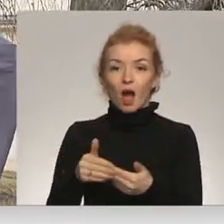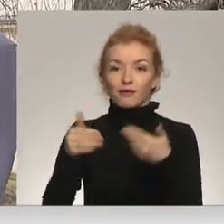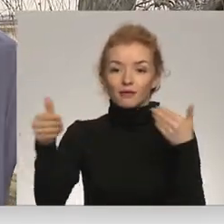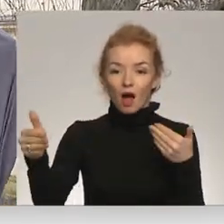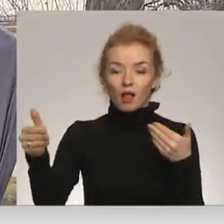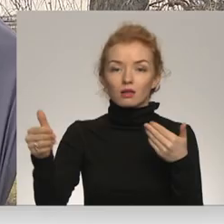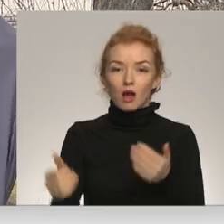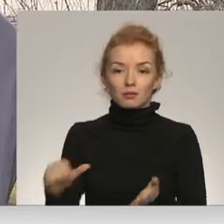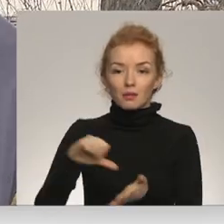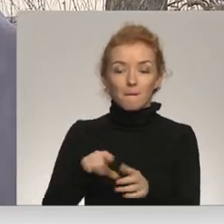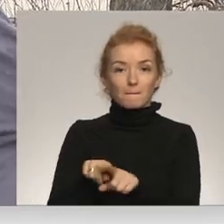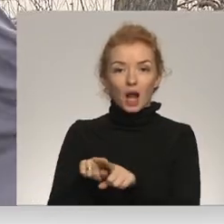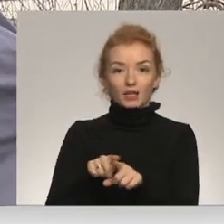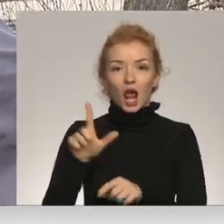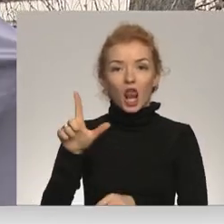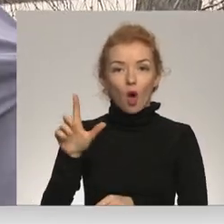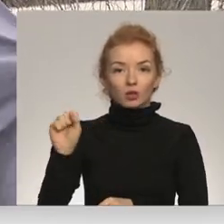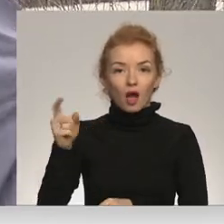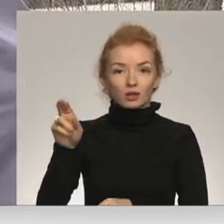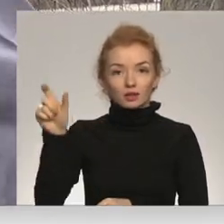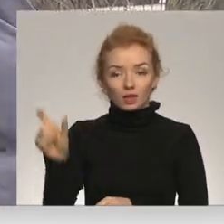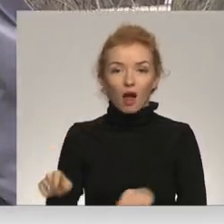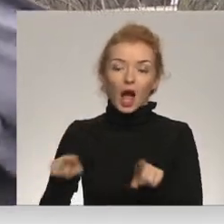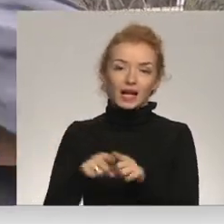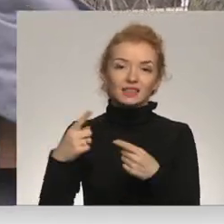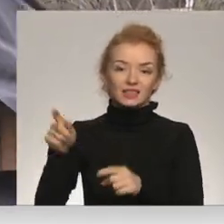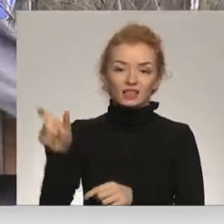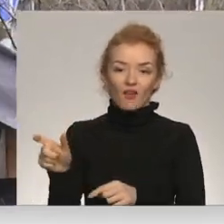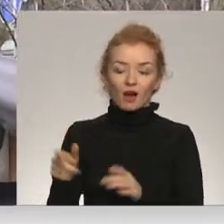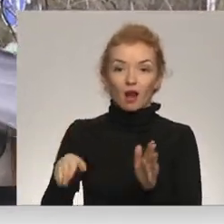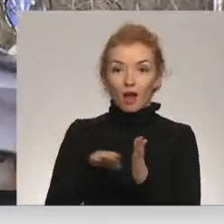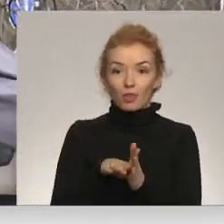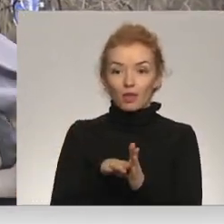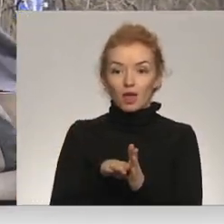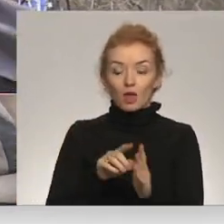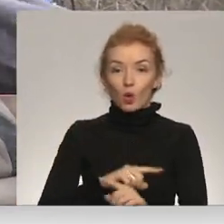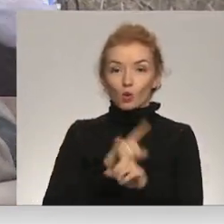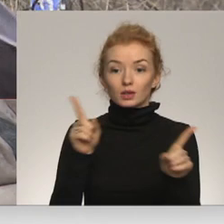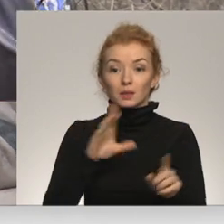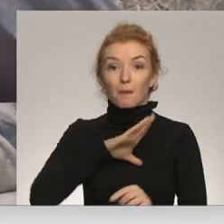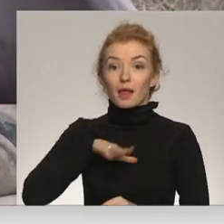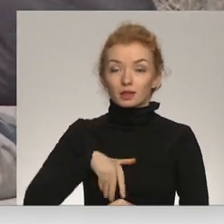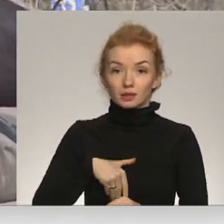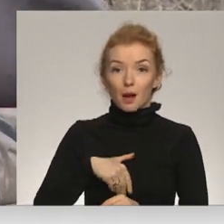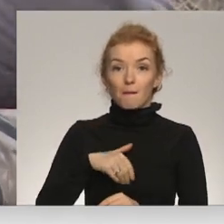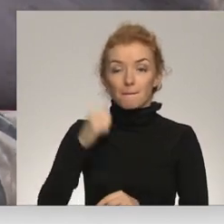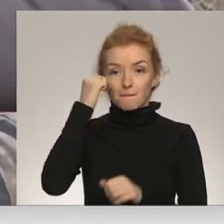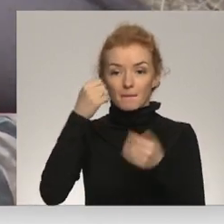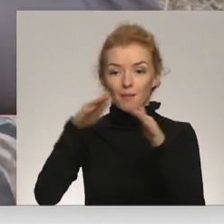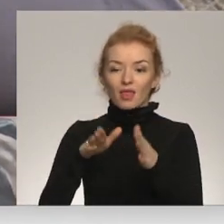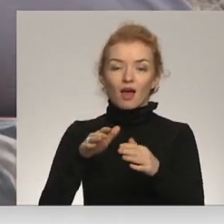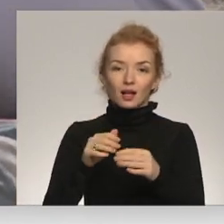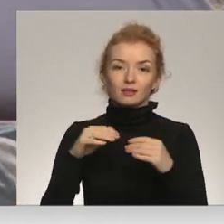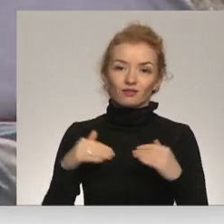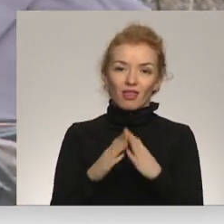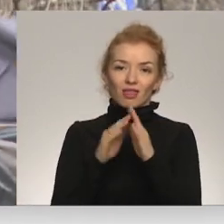uzrunāja Gunāra Astras brālis Leons Astra un vēl daži cilvēki klātienē. Tūlīt pēc tam piemineklis tika svinīgi atklāts.